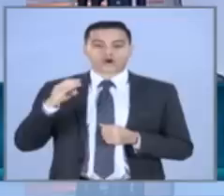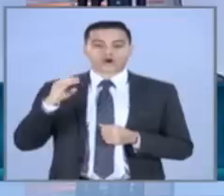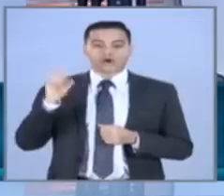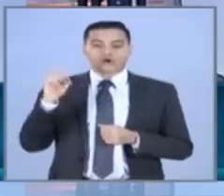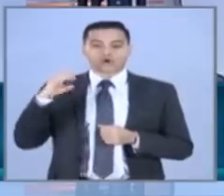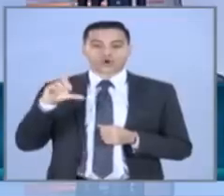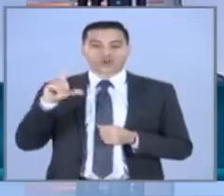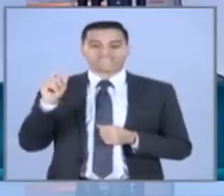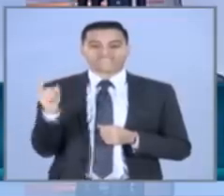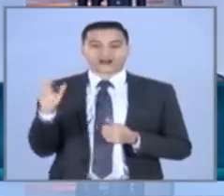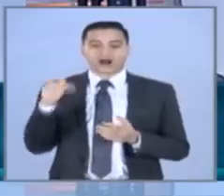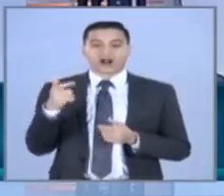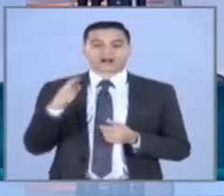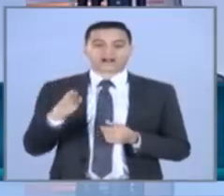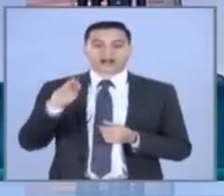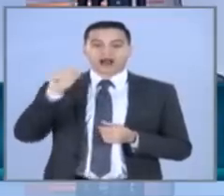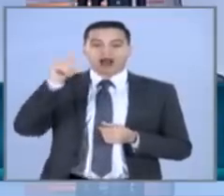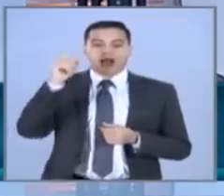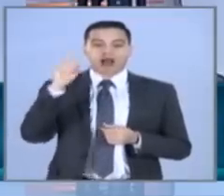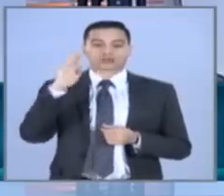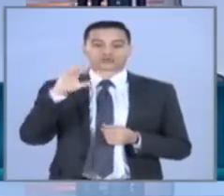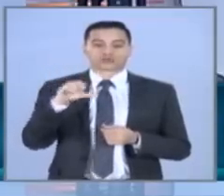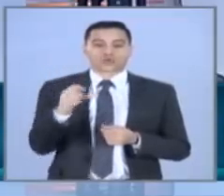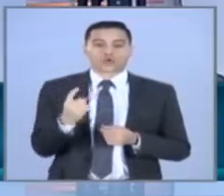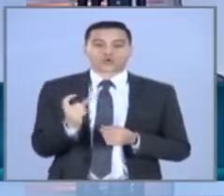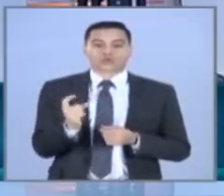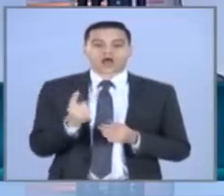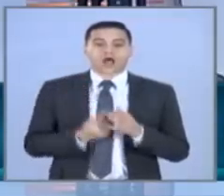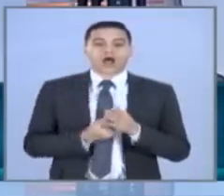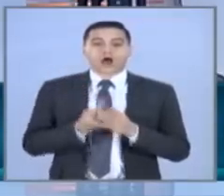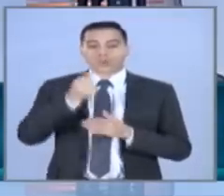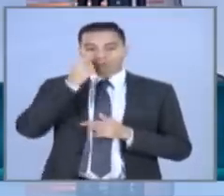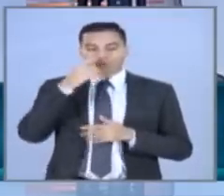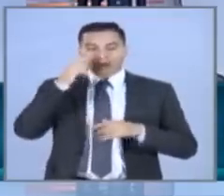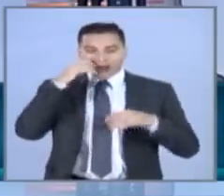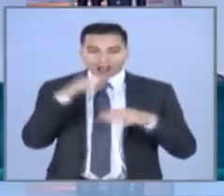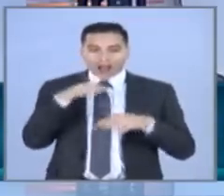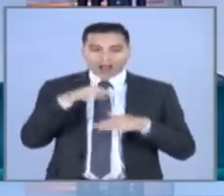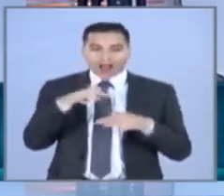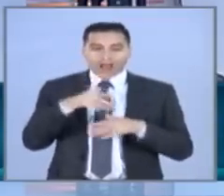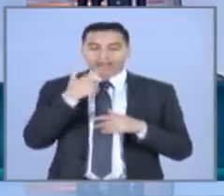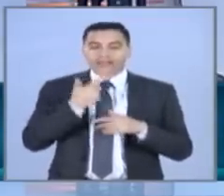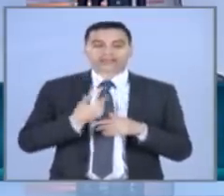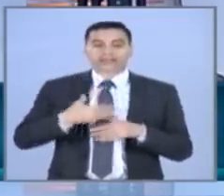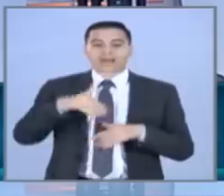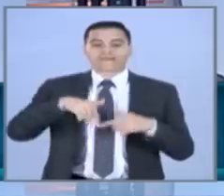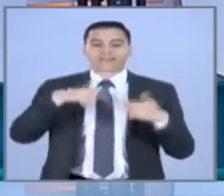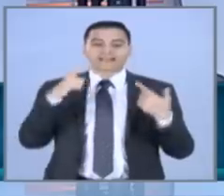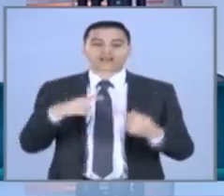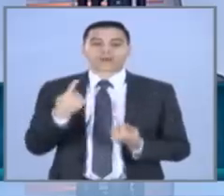إنجولفر أرنانسن هو أول مستوطن دائم لإحدى الدول الجزرية